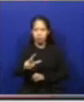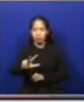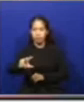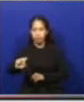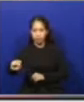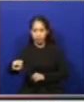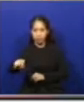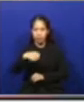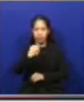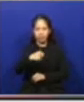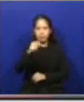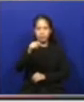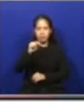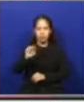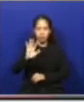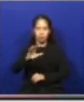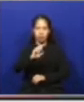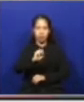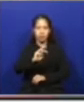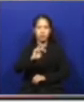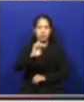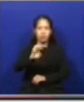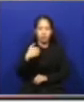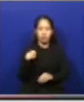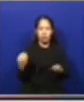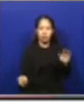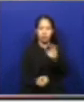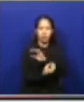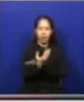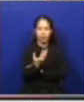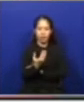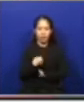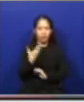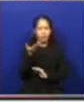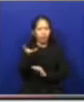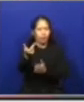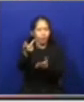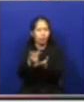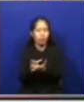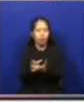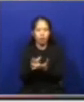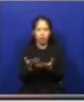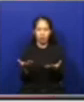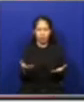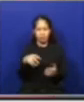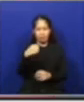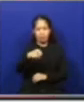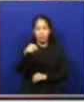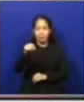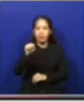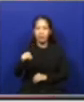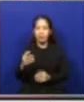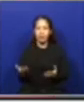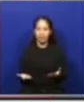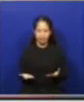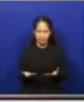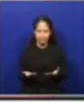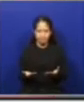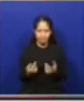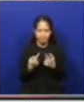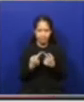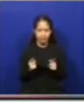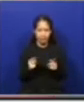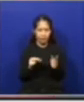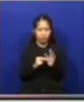10% ของ SME เท่านั้นที่จะมีโอกาสได้แตะเงินซอฟท์โลนก้อนนี้นะคะแต่มันก็ยังไม่ได้